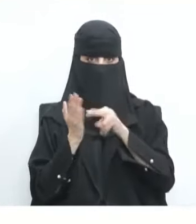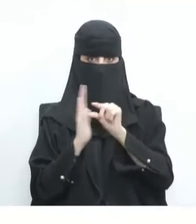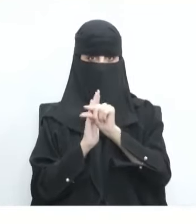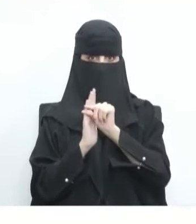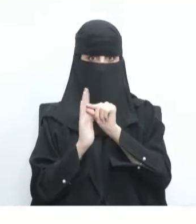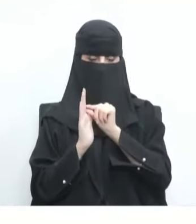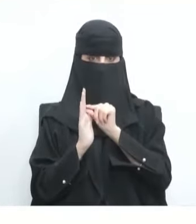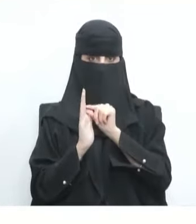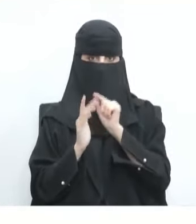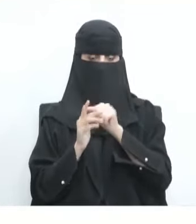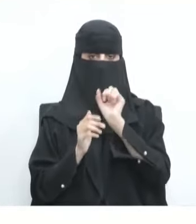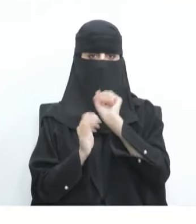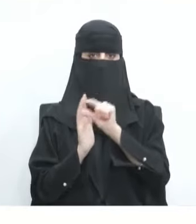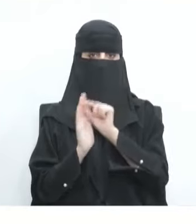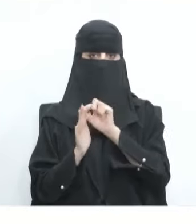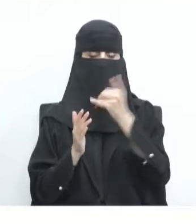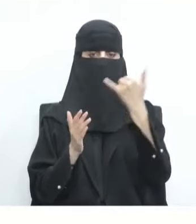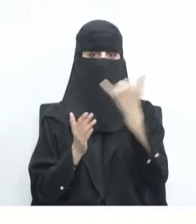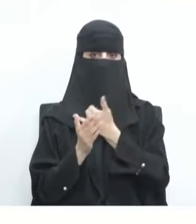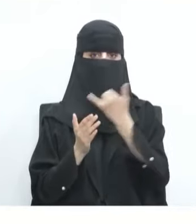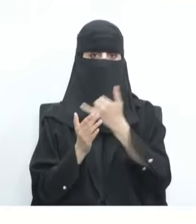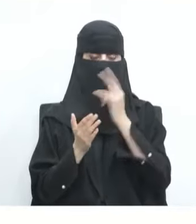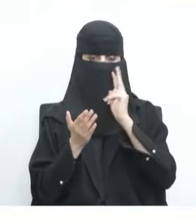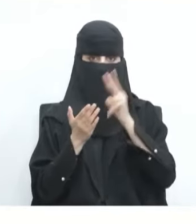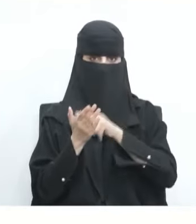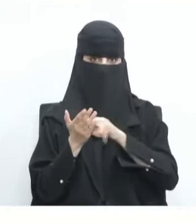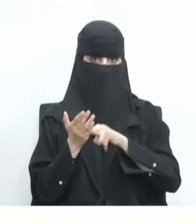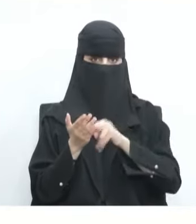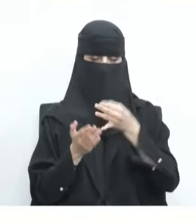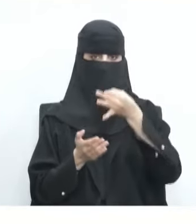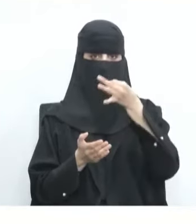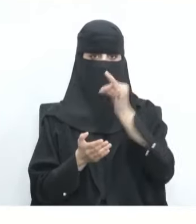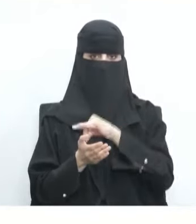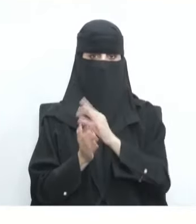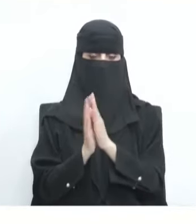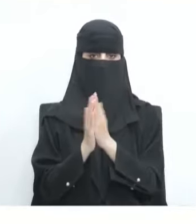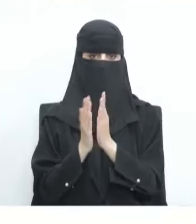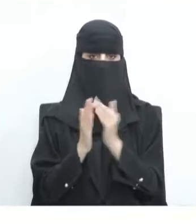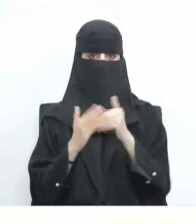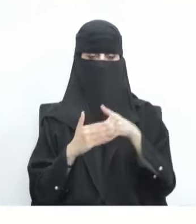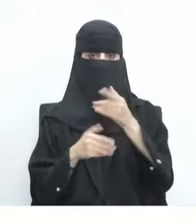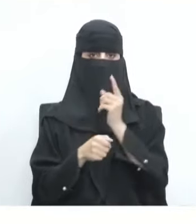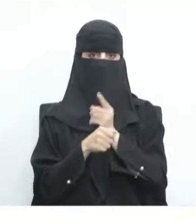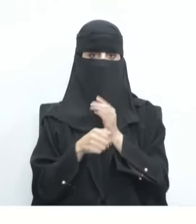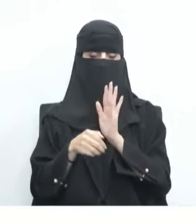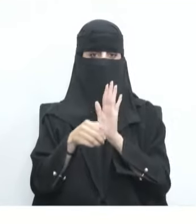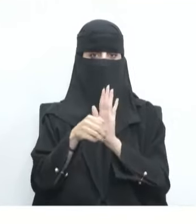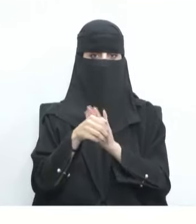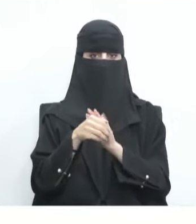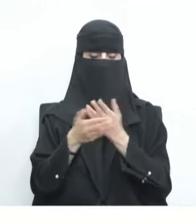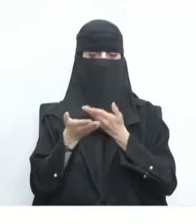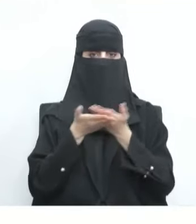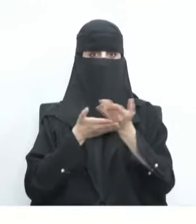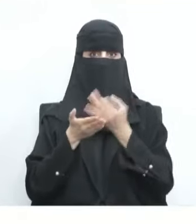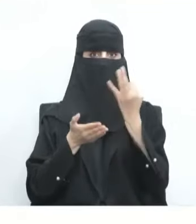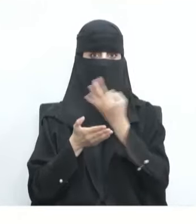وكان عن اهميه القراءه وفوائد الكتاب ثم طلبت الينا مناقشته بلغه